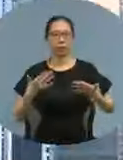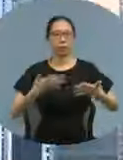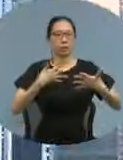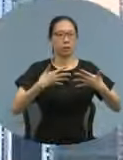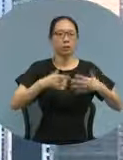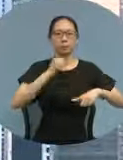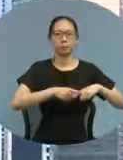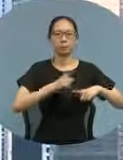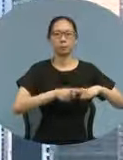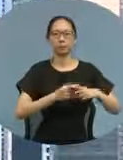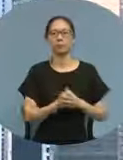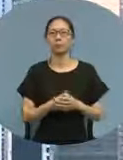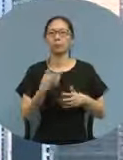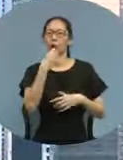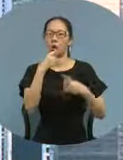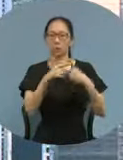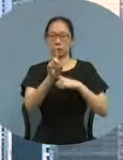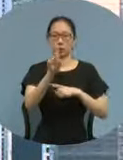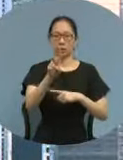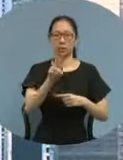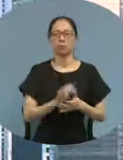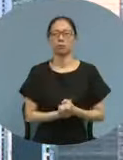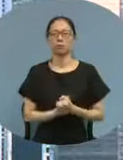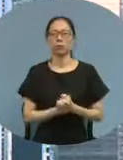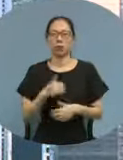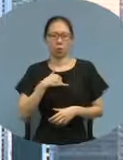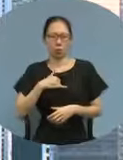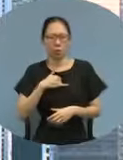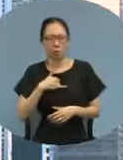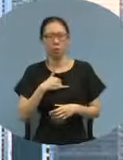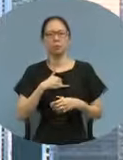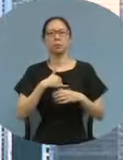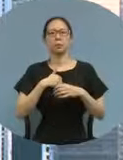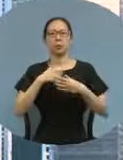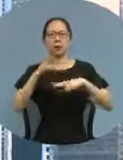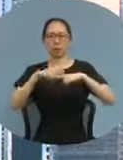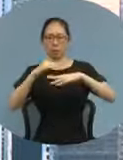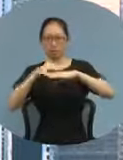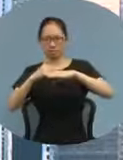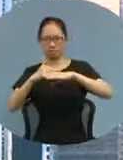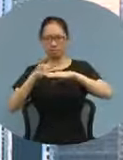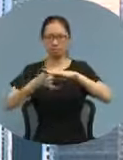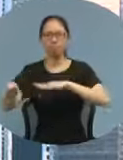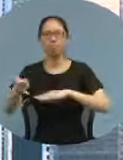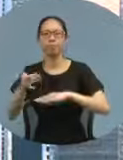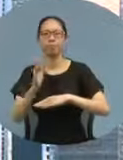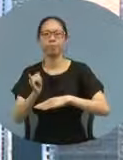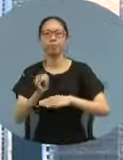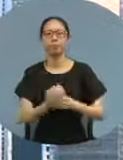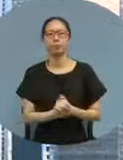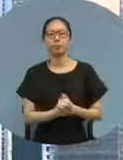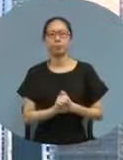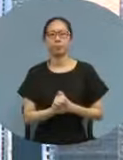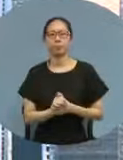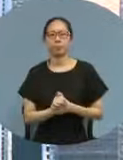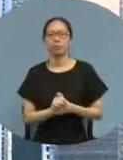呢件事件的本质是有十二位香港的居民是涉嫌非法入境内地，是犯